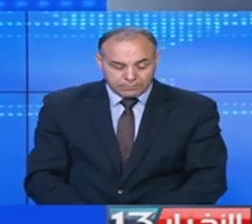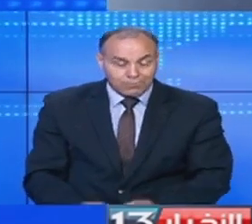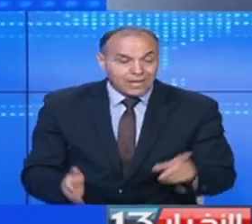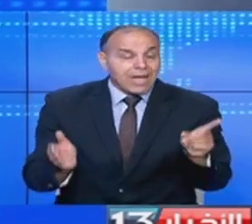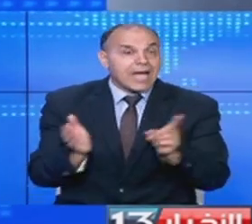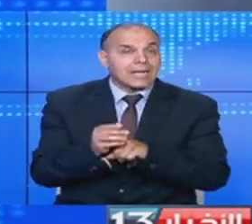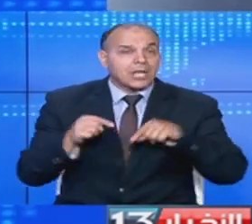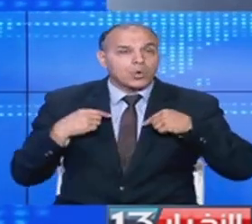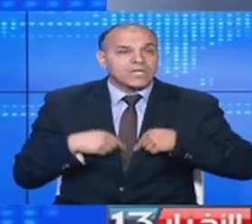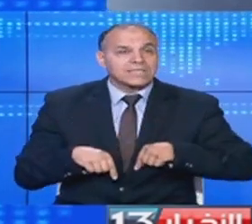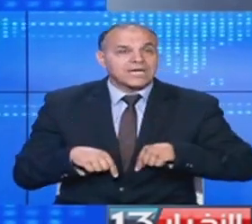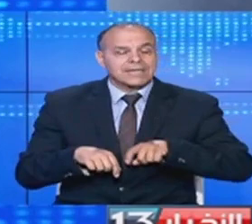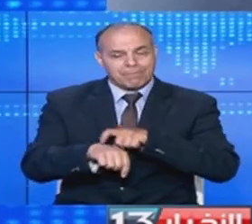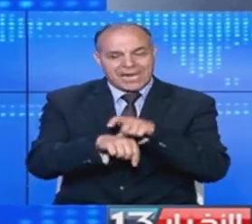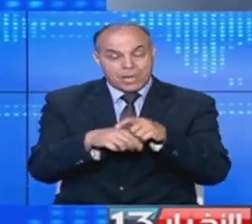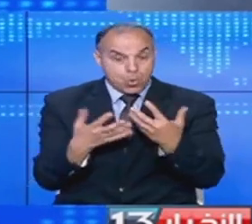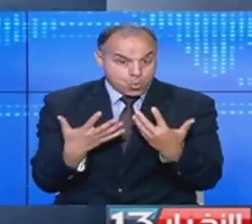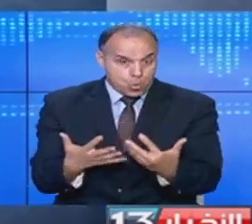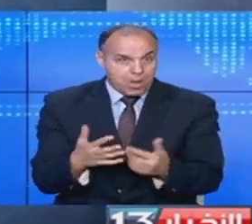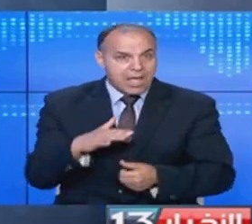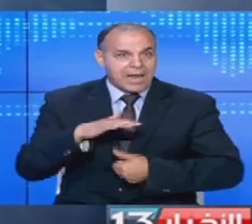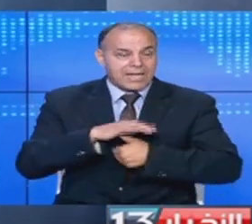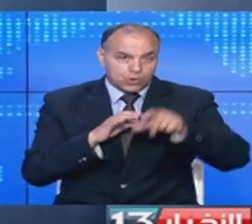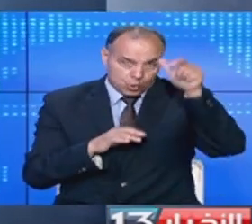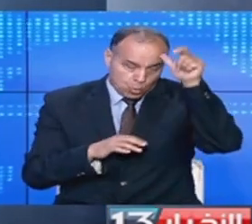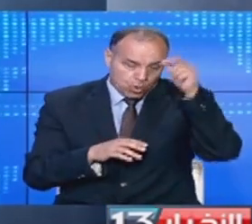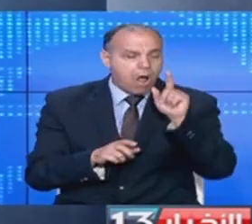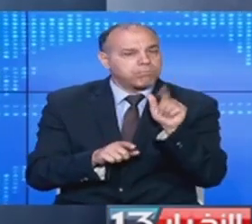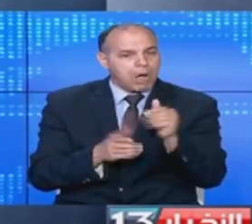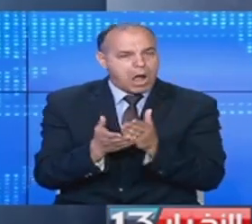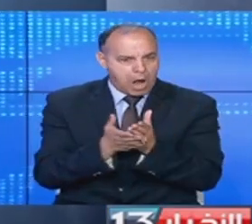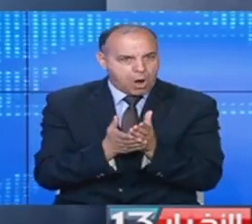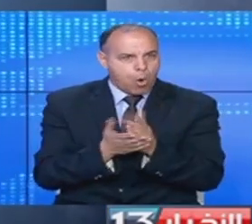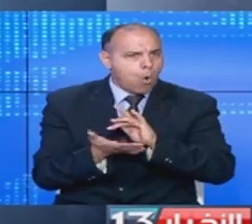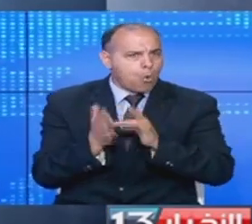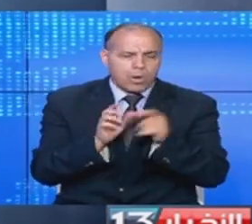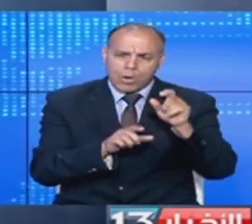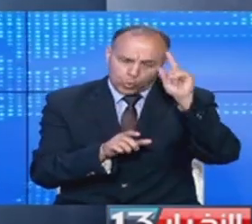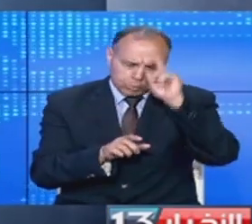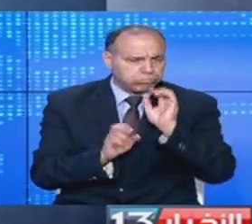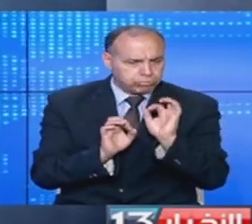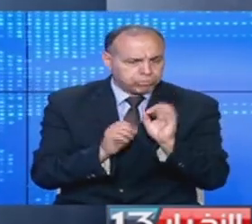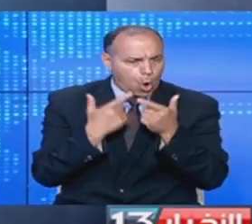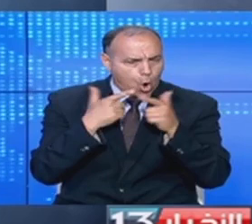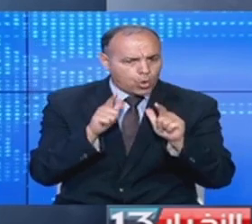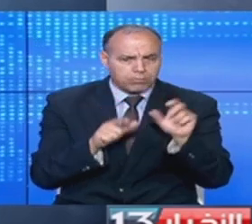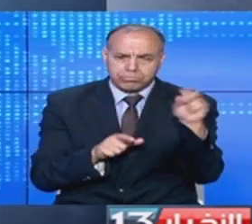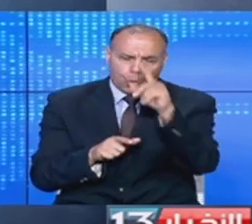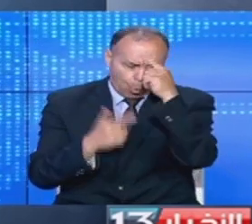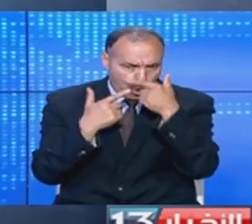أكدت وزارة الشؤون المحلية اليوم أن رئيس الجمهورية يتمتع على غرار كل مواطن تونسي بحرية